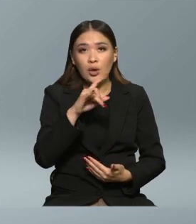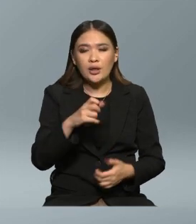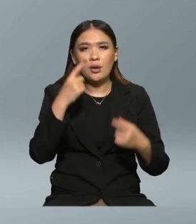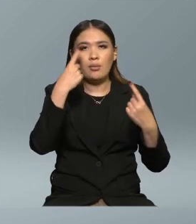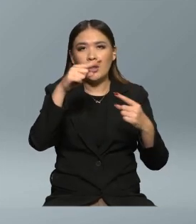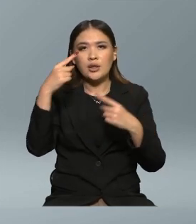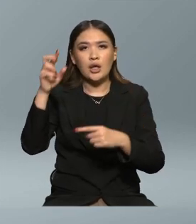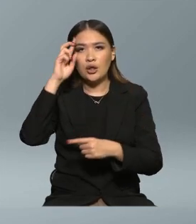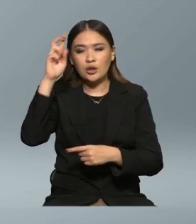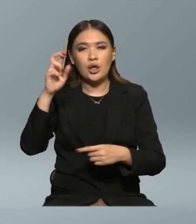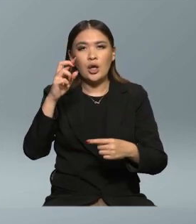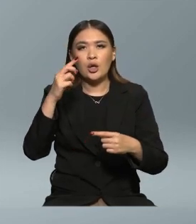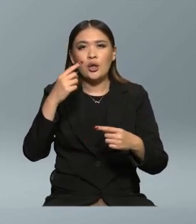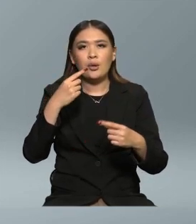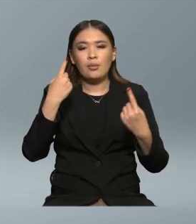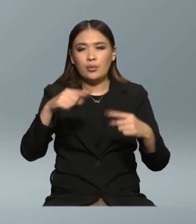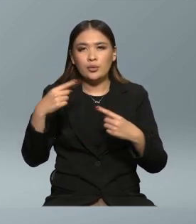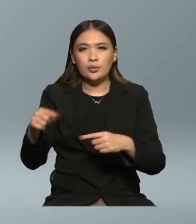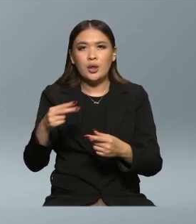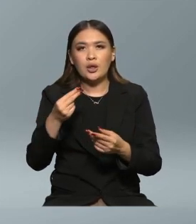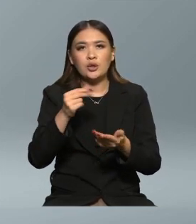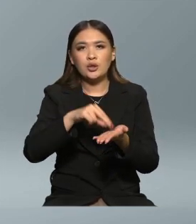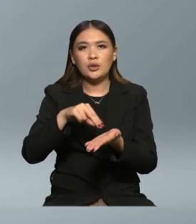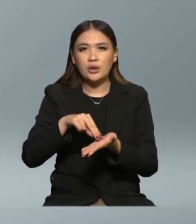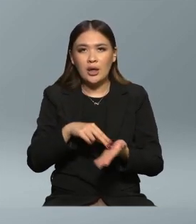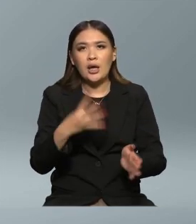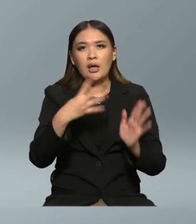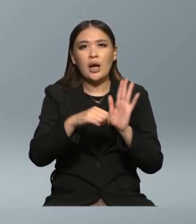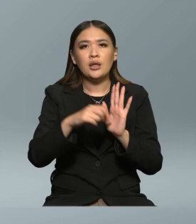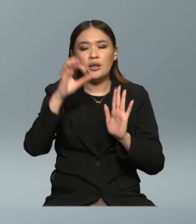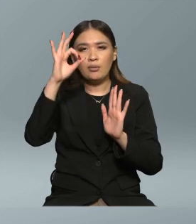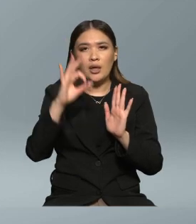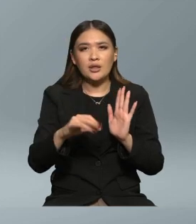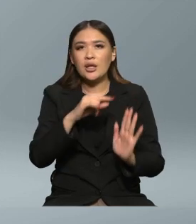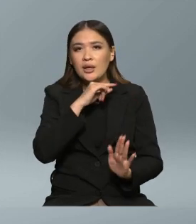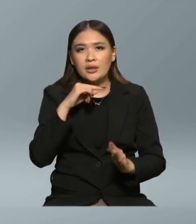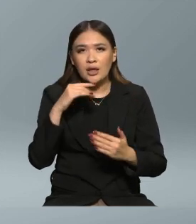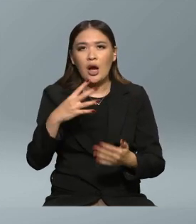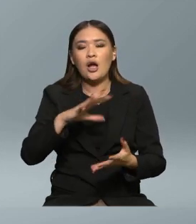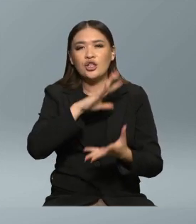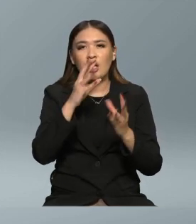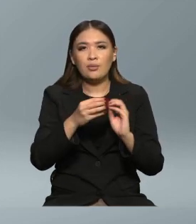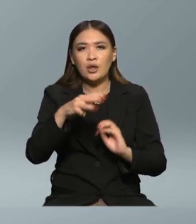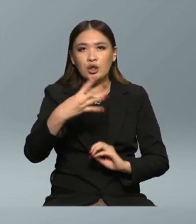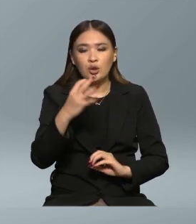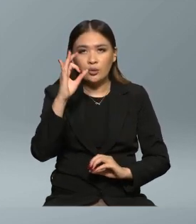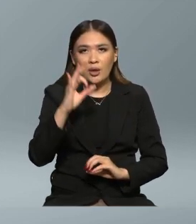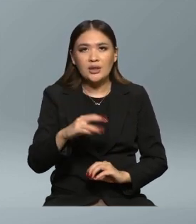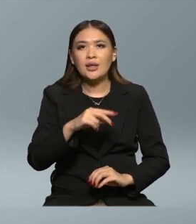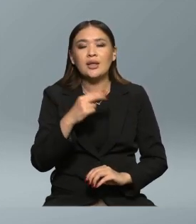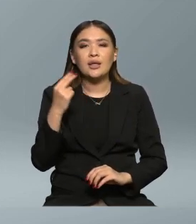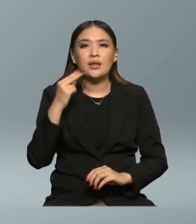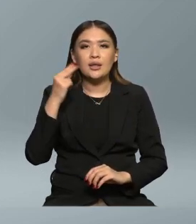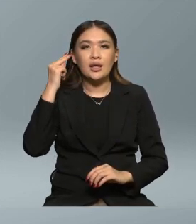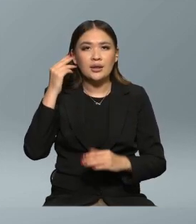әртүрлі бағада сатылады. Экспорттан түскен пайданың 46% Ресейден, ал жалпы көлемнің 44% Қытайдан келеді.